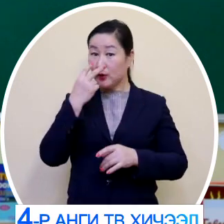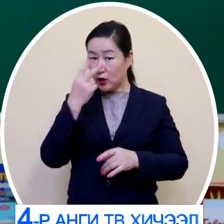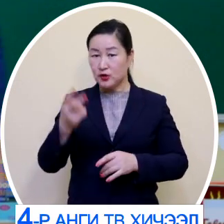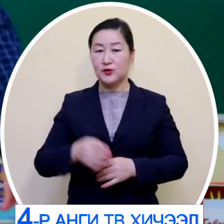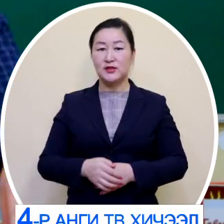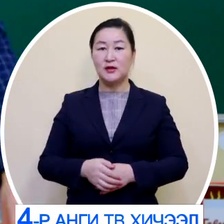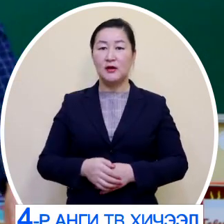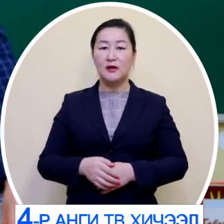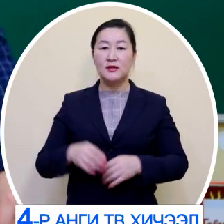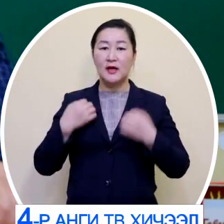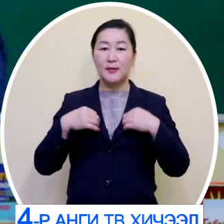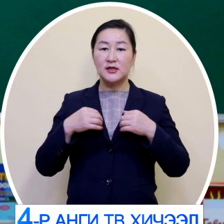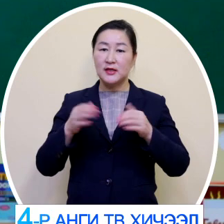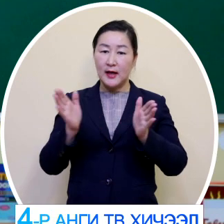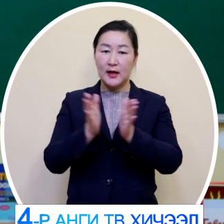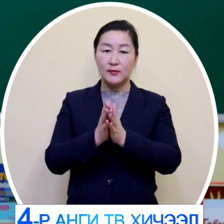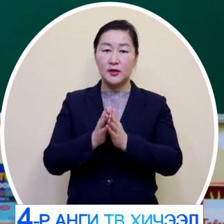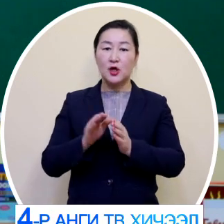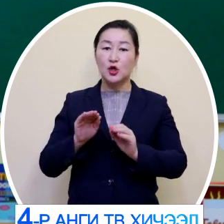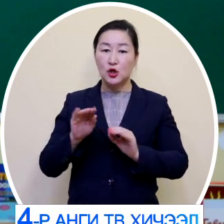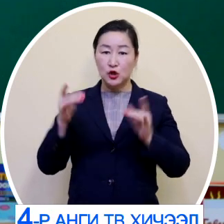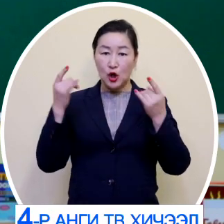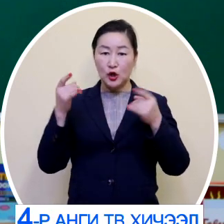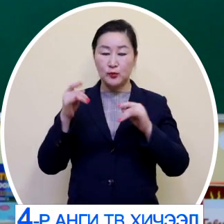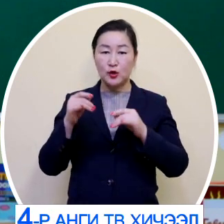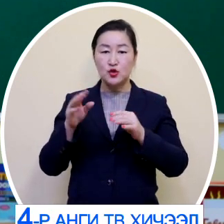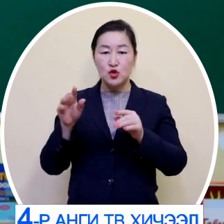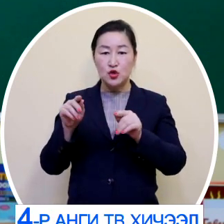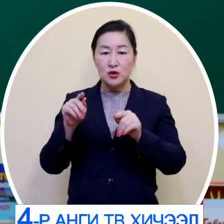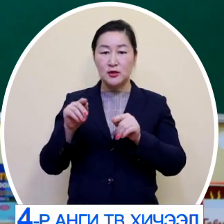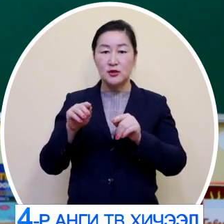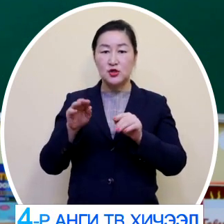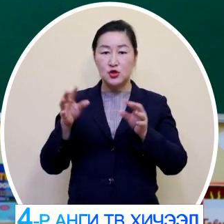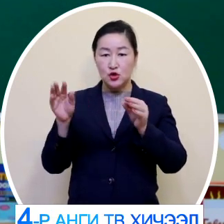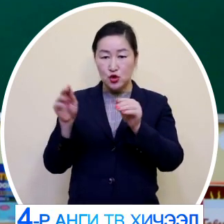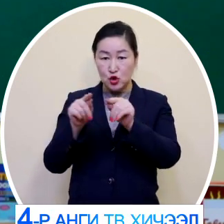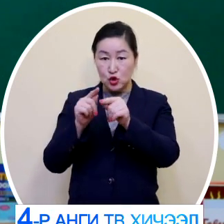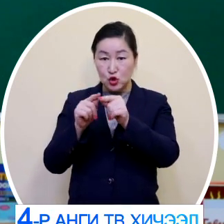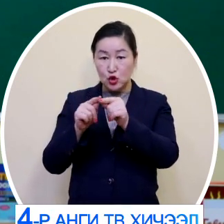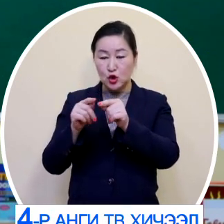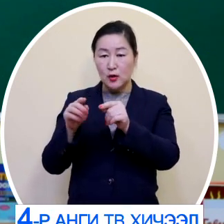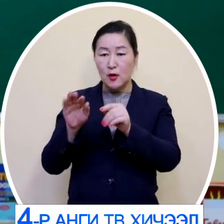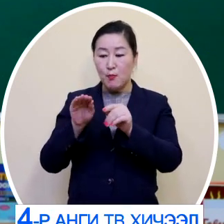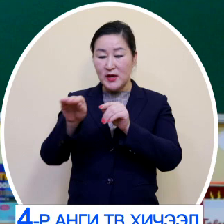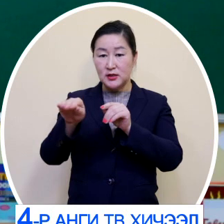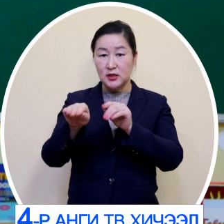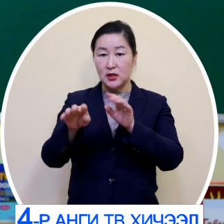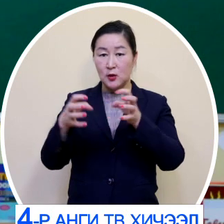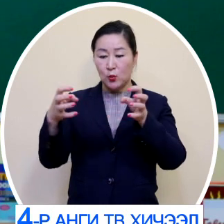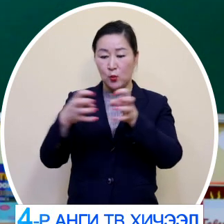үзье. За, багш нь тоглоом тоглохын тулд жижигхэн ийм тоглоом машин дээр соронц байрлуулсан бэ. За,